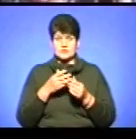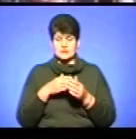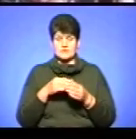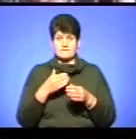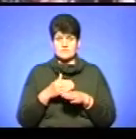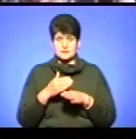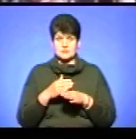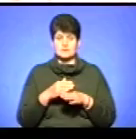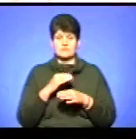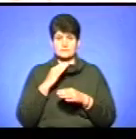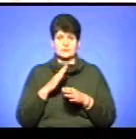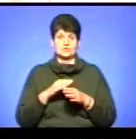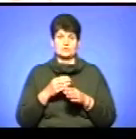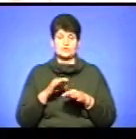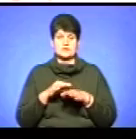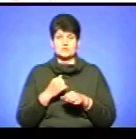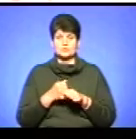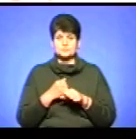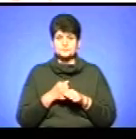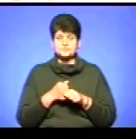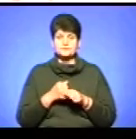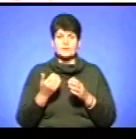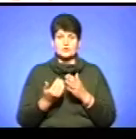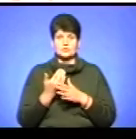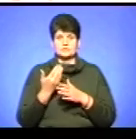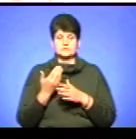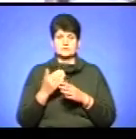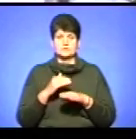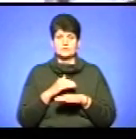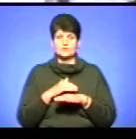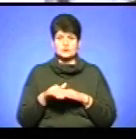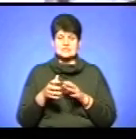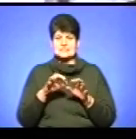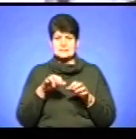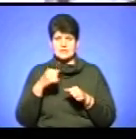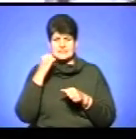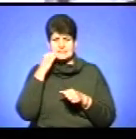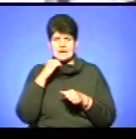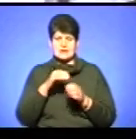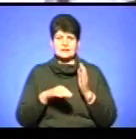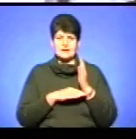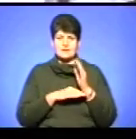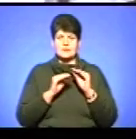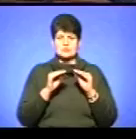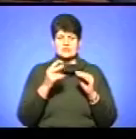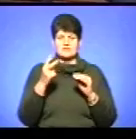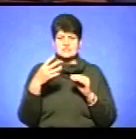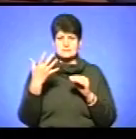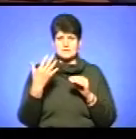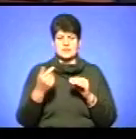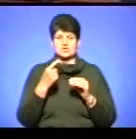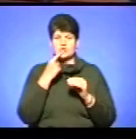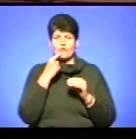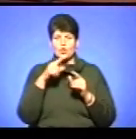вистачить для того, щоб провести роботу. На оновленій вулиці викорчували старі дерева та висадили 25 червонолистих кленів.